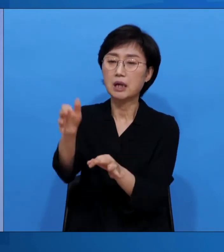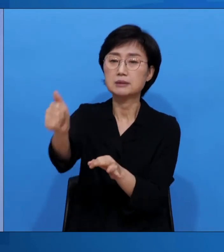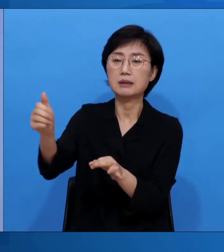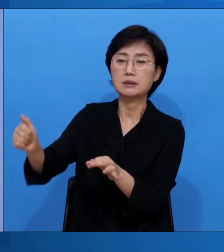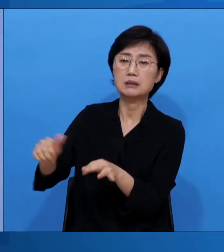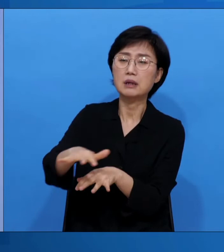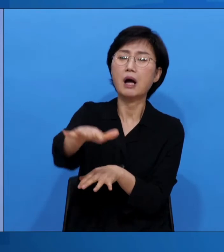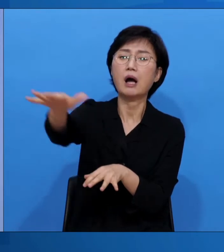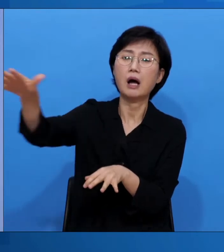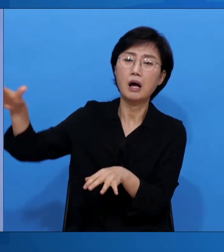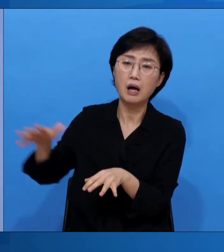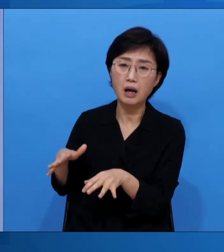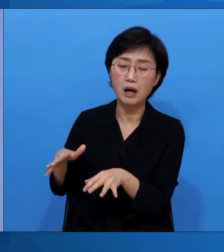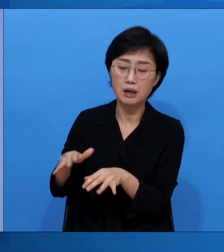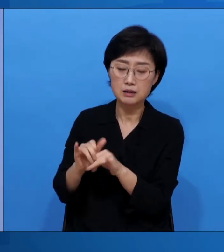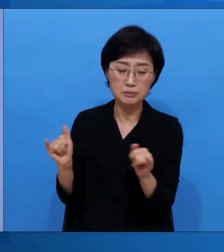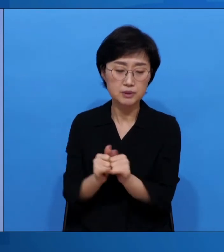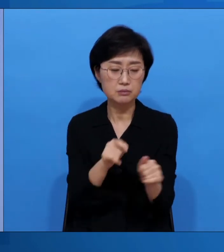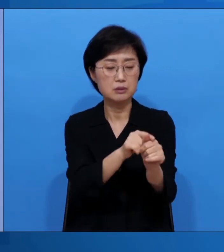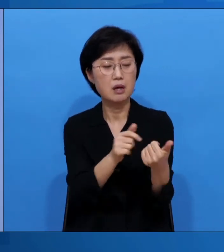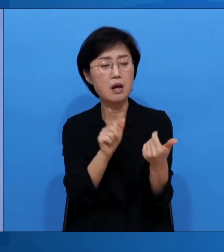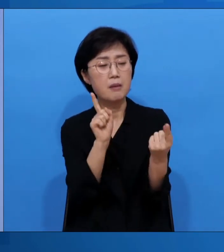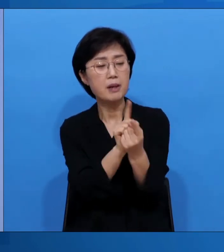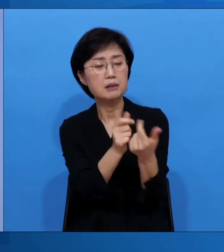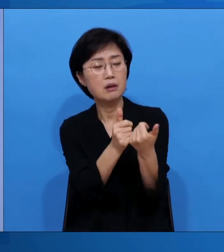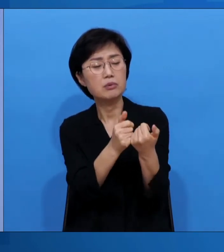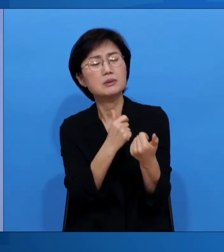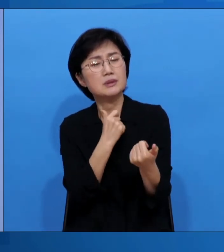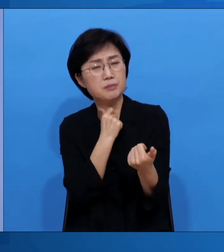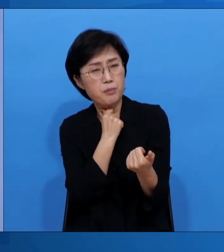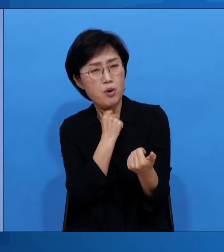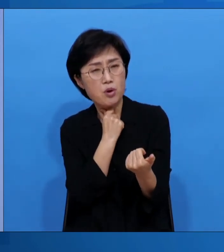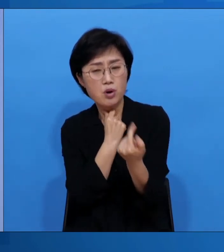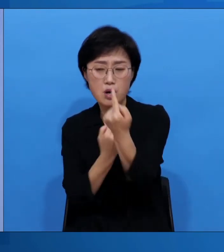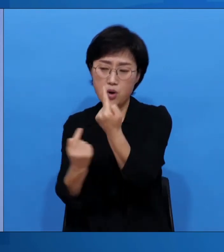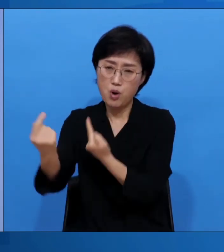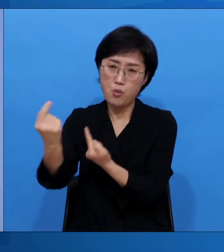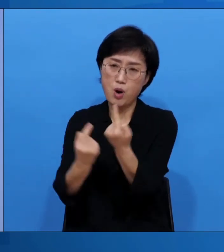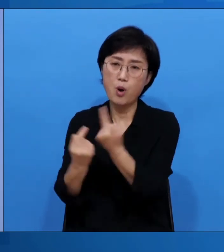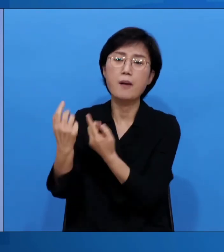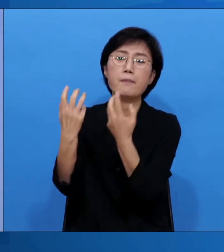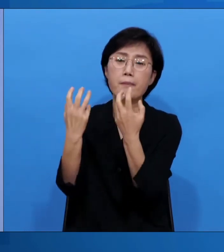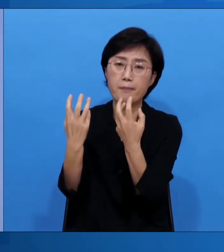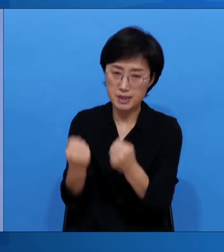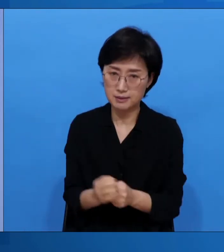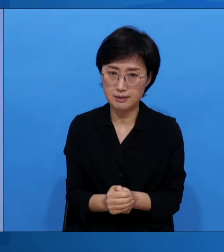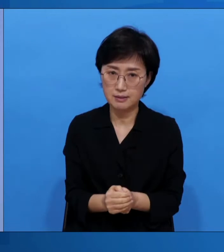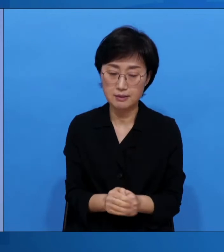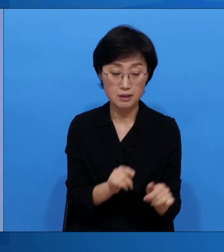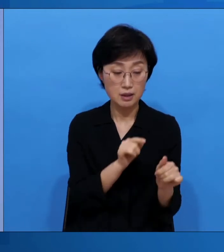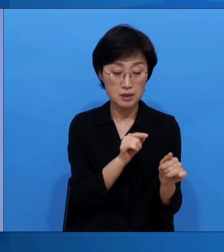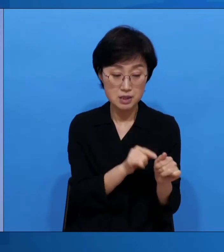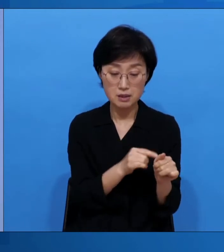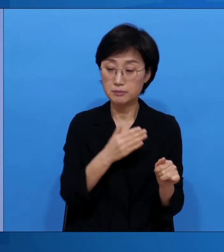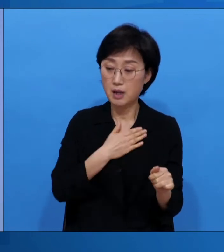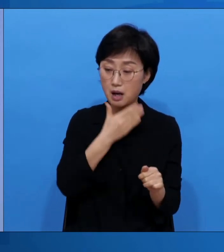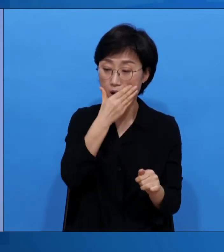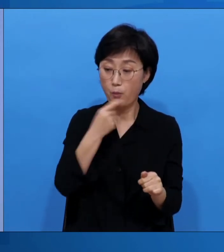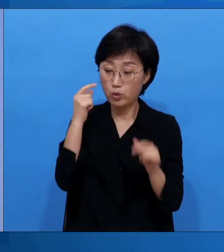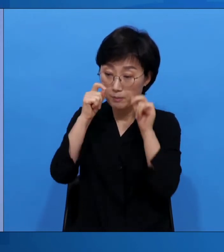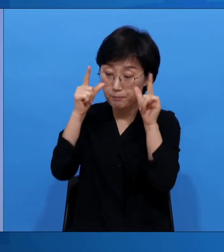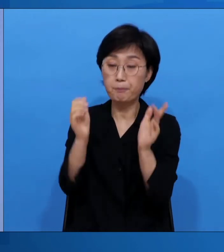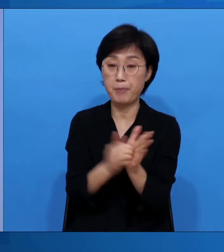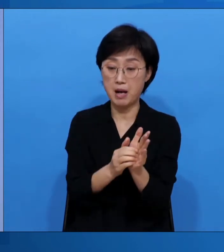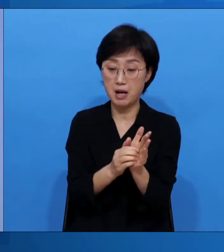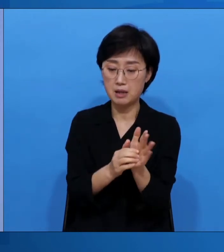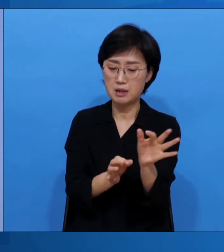사람이에요. in line 뭐 to 있어요, be counseled by her. 복음 깨달으니까요. 자기는 사업 신경 안 쓴대요. And after realizing the gospel, this owner says she doesn't care about